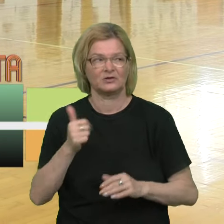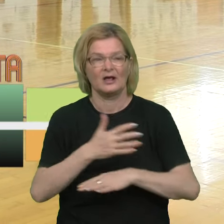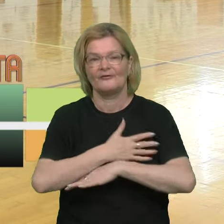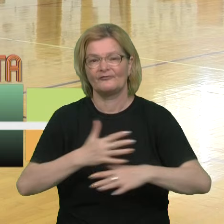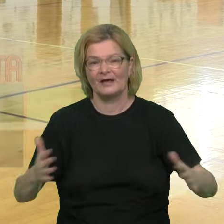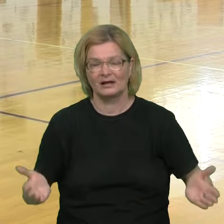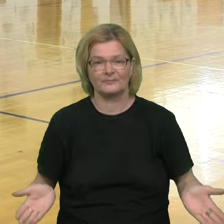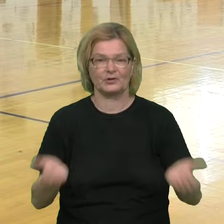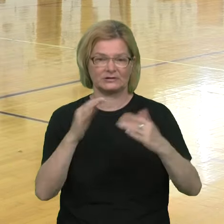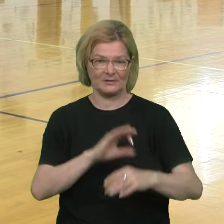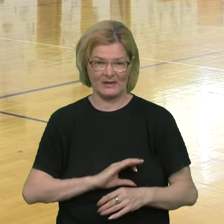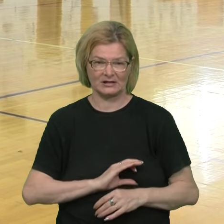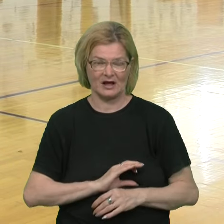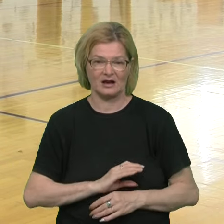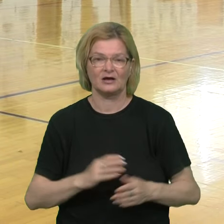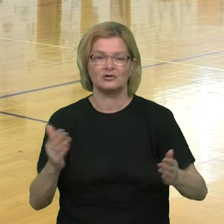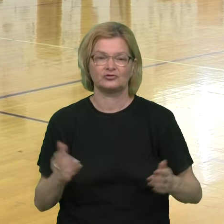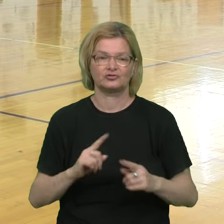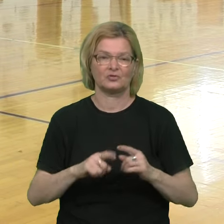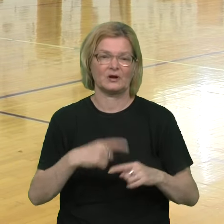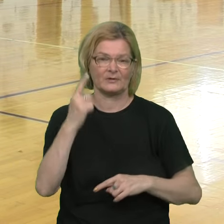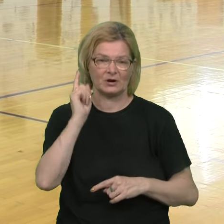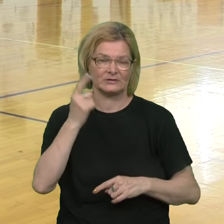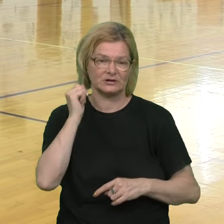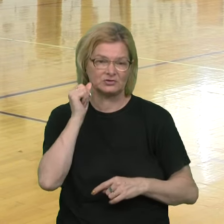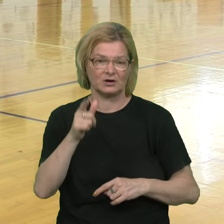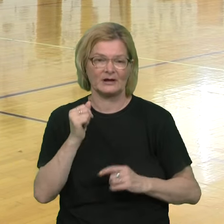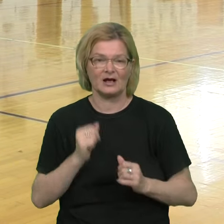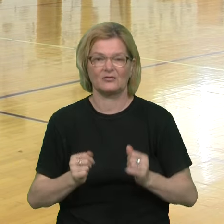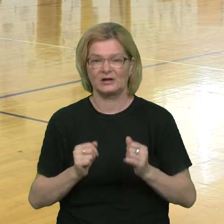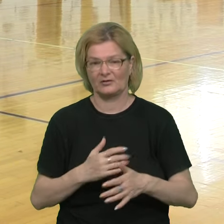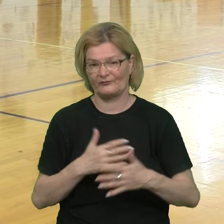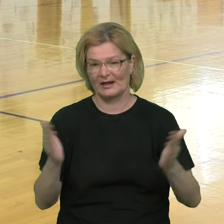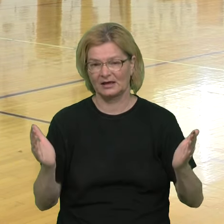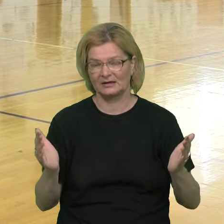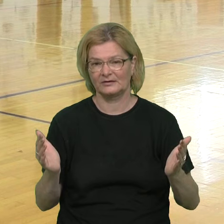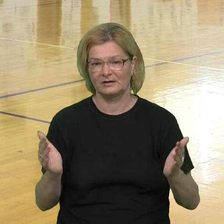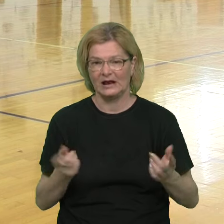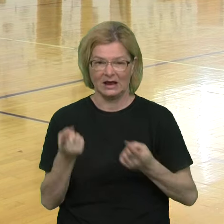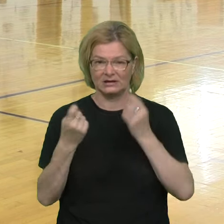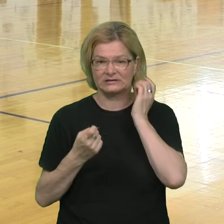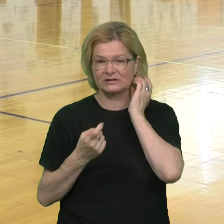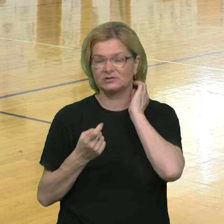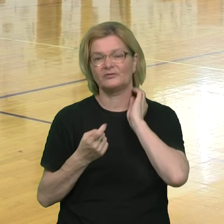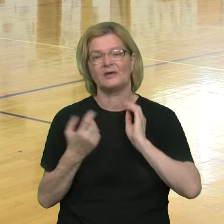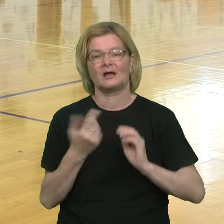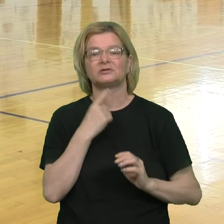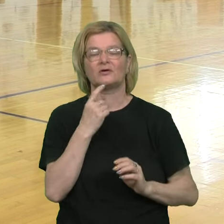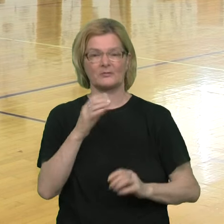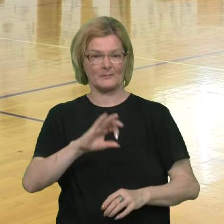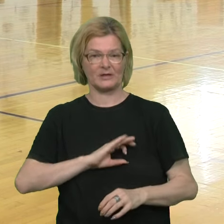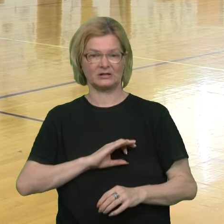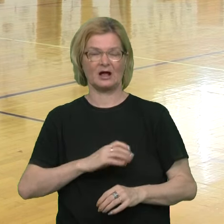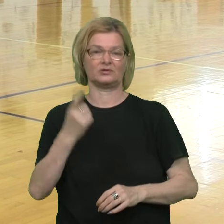Sami znate da je to jedan veliki poticaj medalja, što moram priznati da curama je jako, jako veliki izazov.